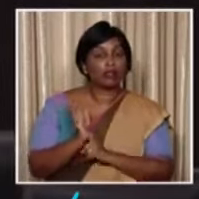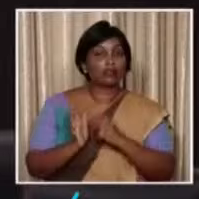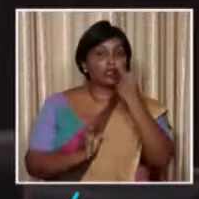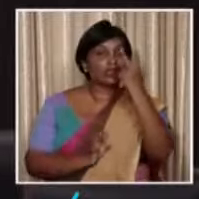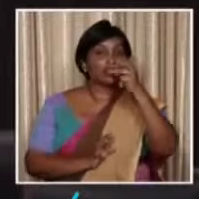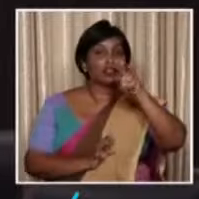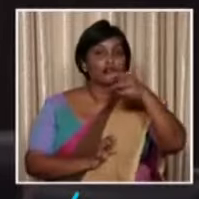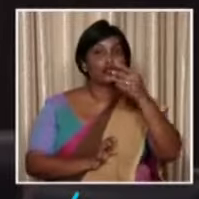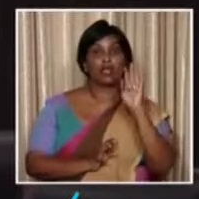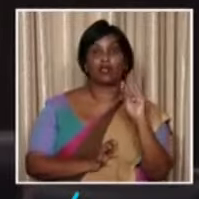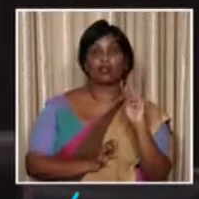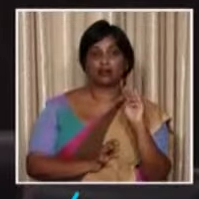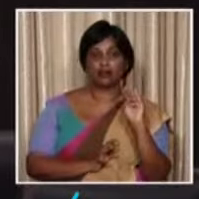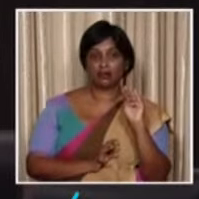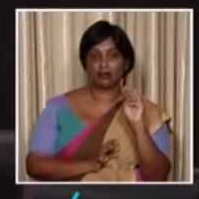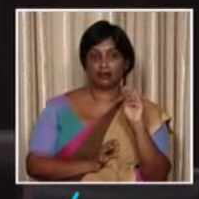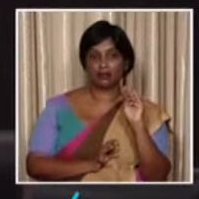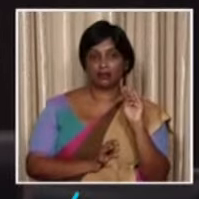2340.